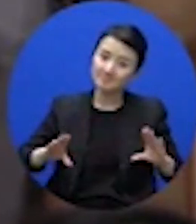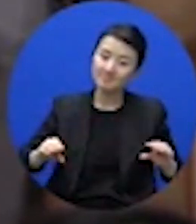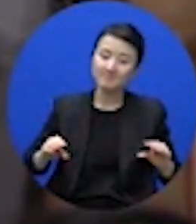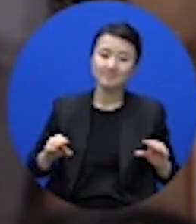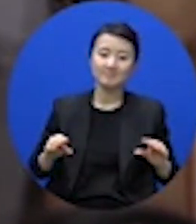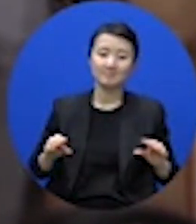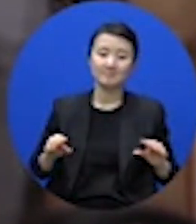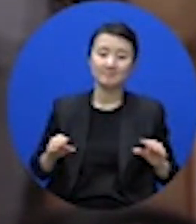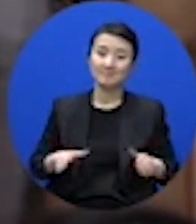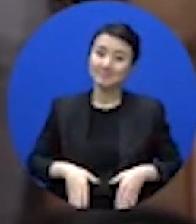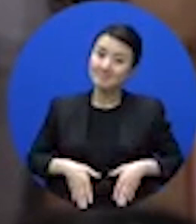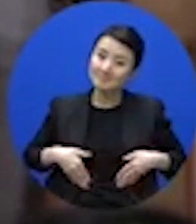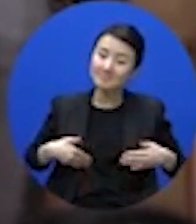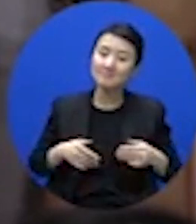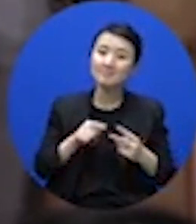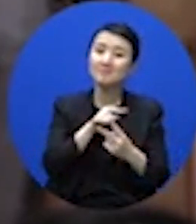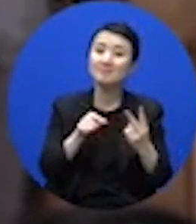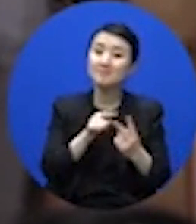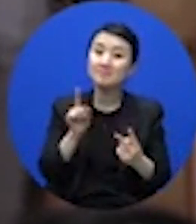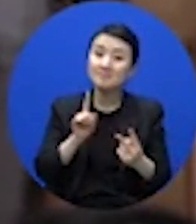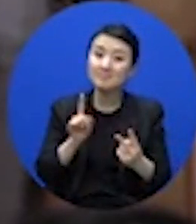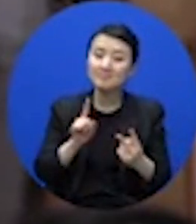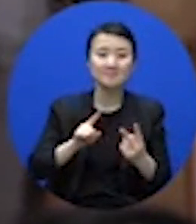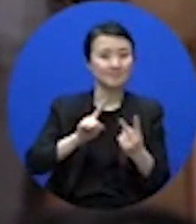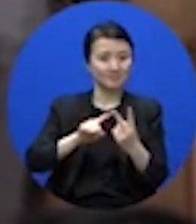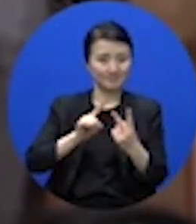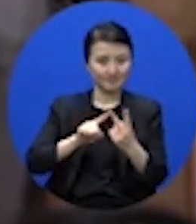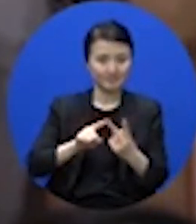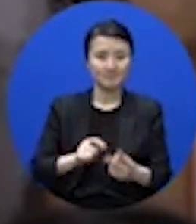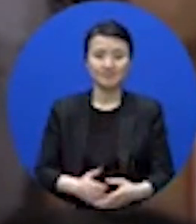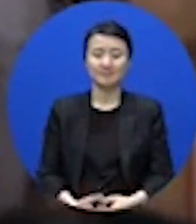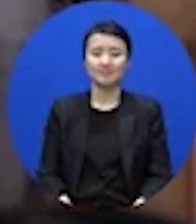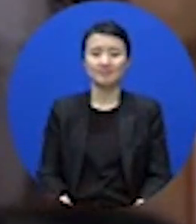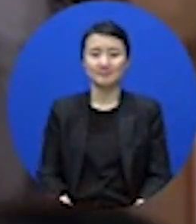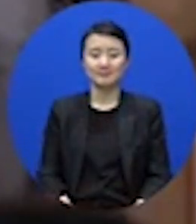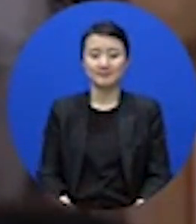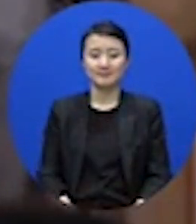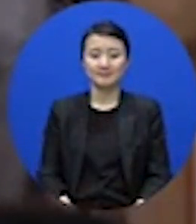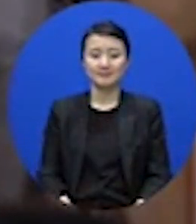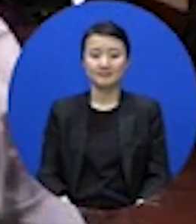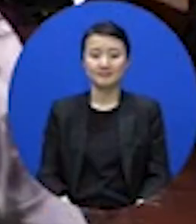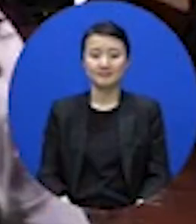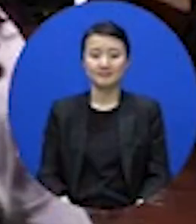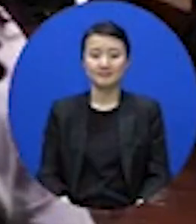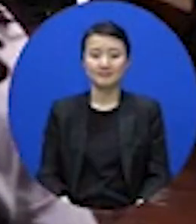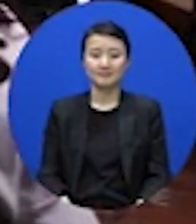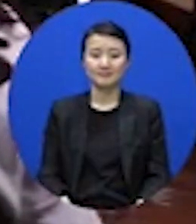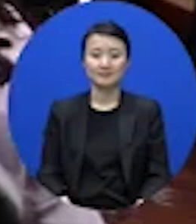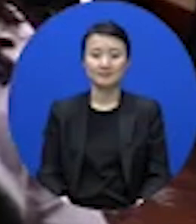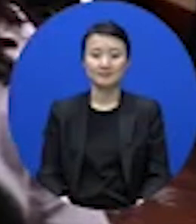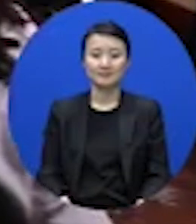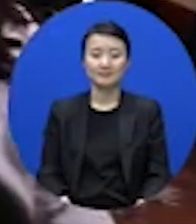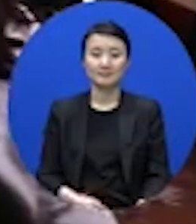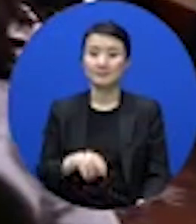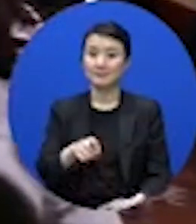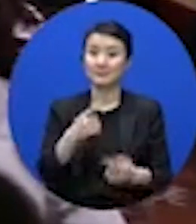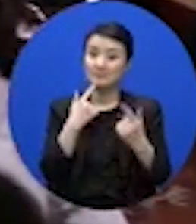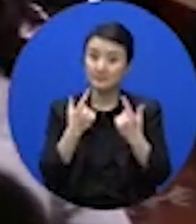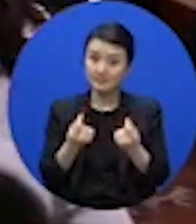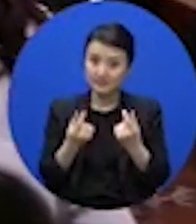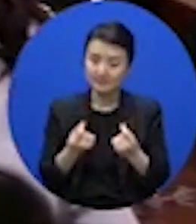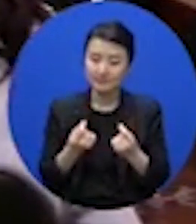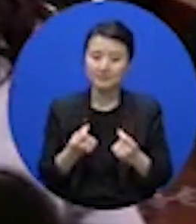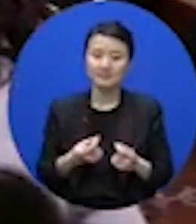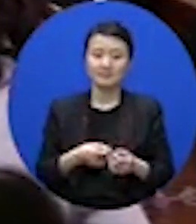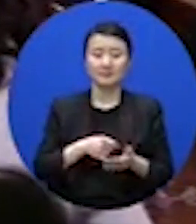아주 따뜻한가요? 후자죠? 예. 네. 그래서 이런 작가들의